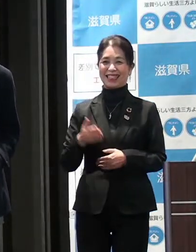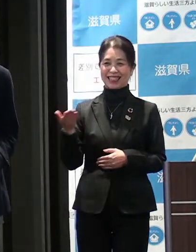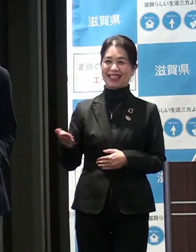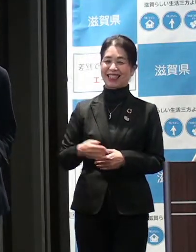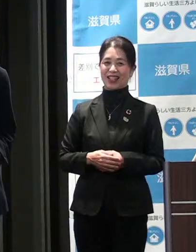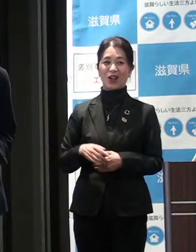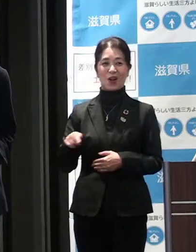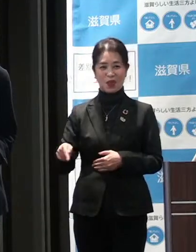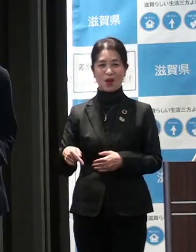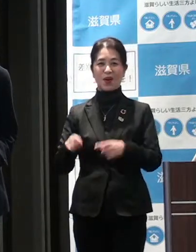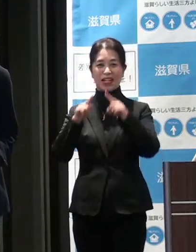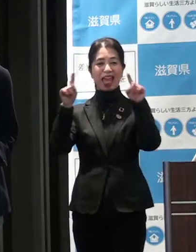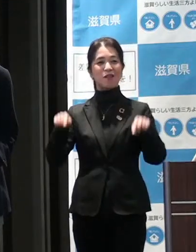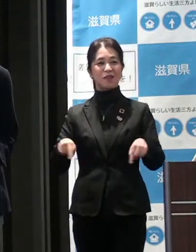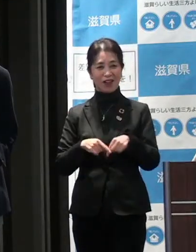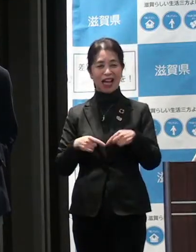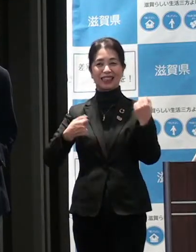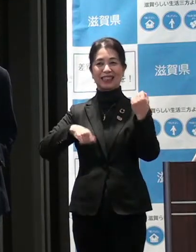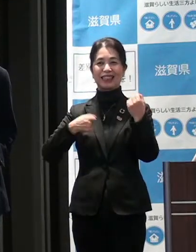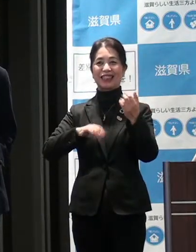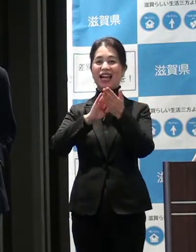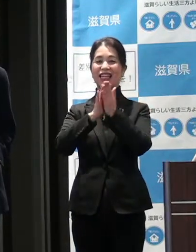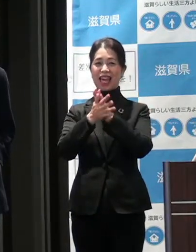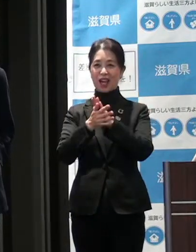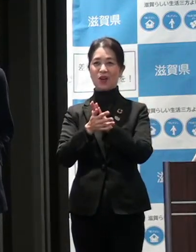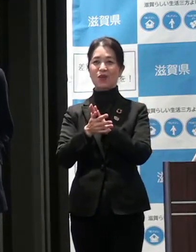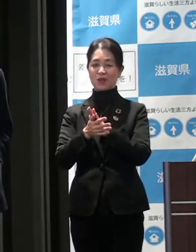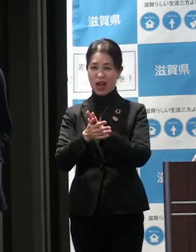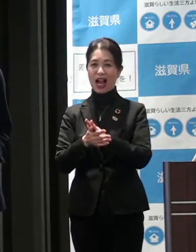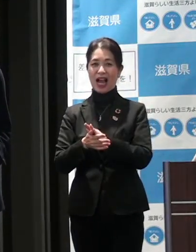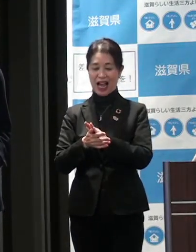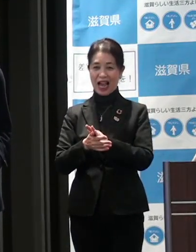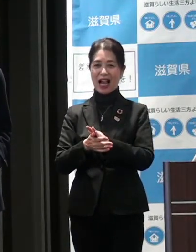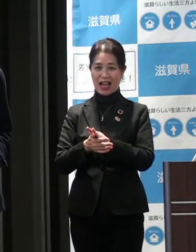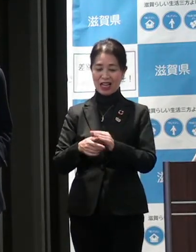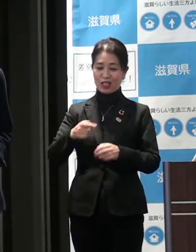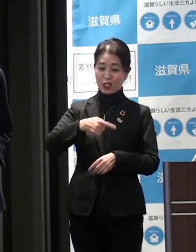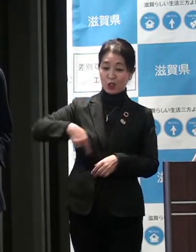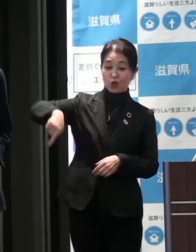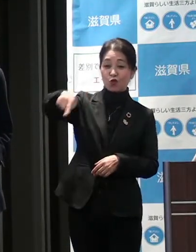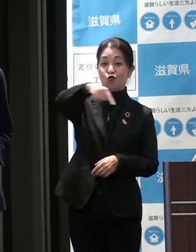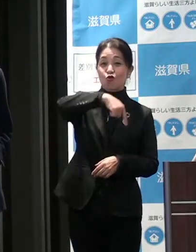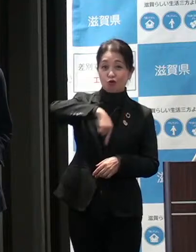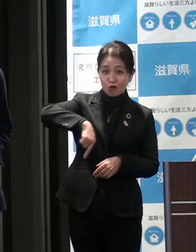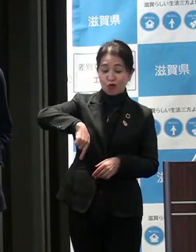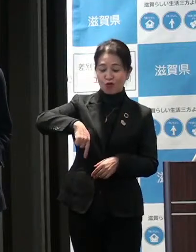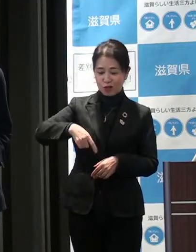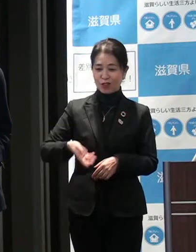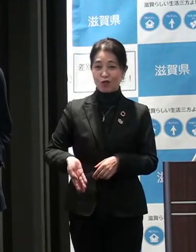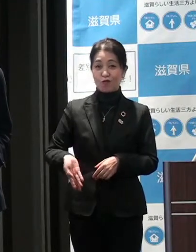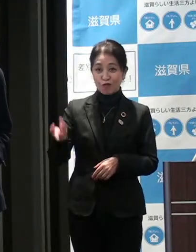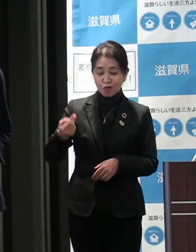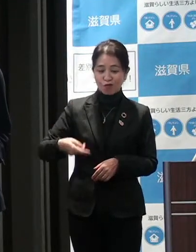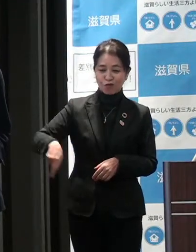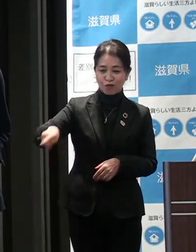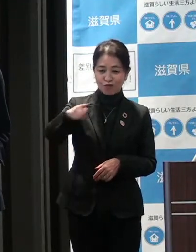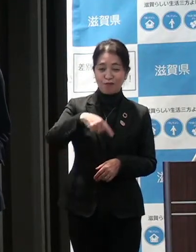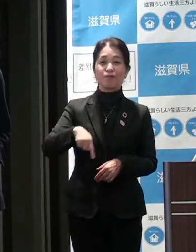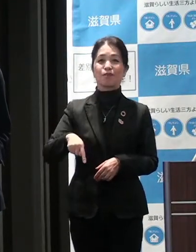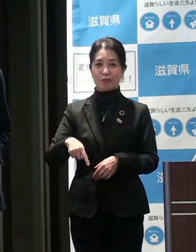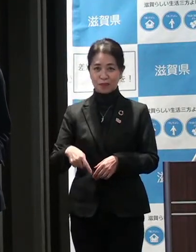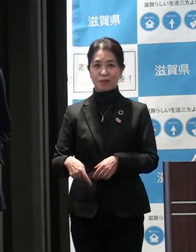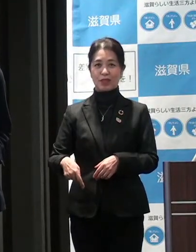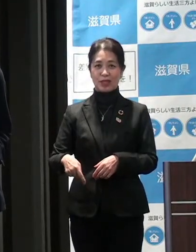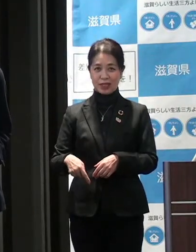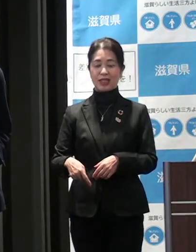このゲームは、滋賀県をすごろくで一周していくというものなんですけど、このゲームに立てるときにこう、ビワイ